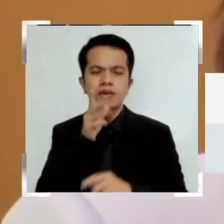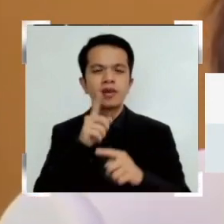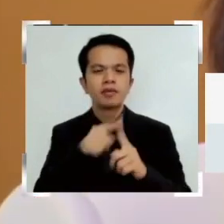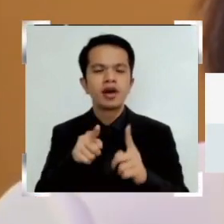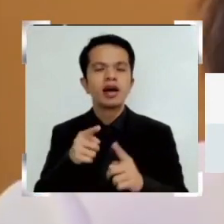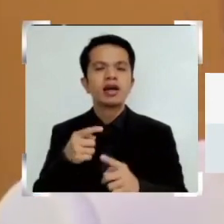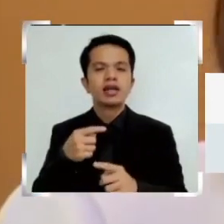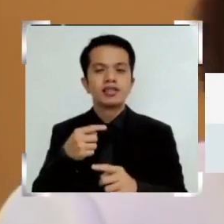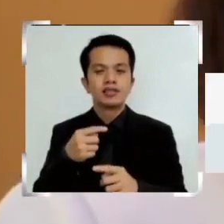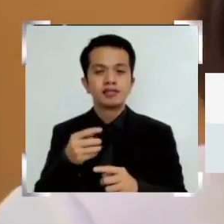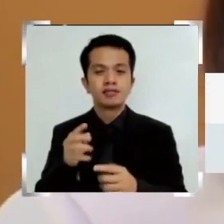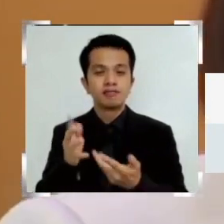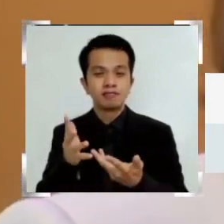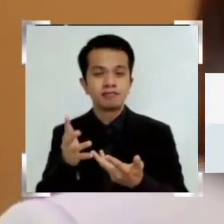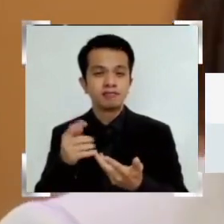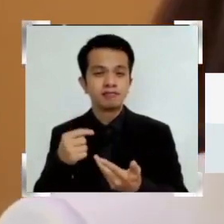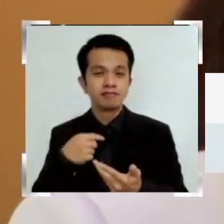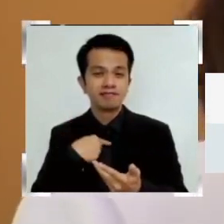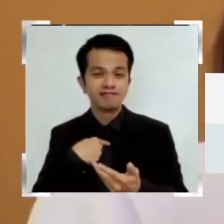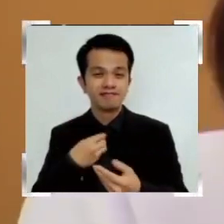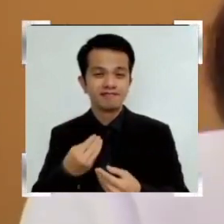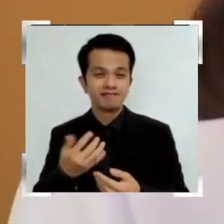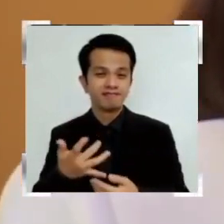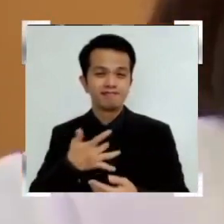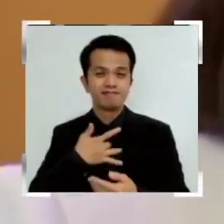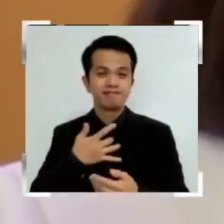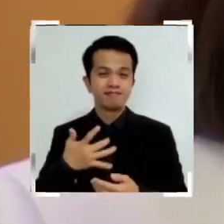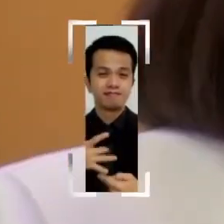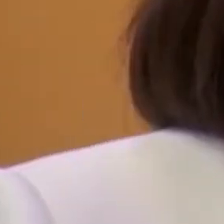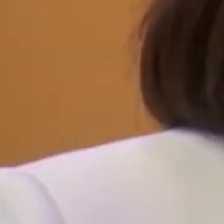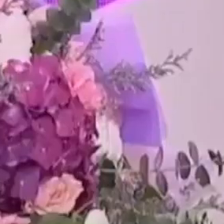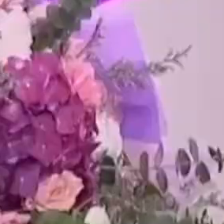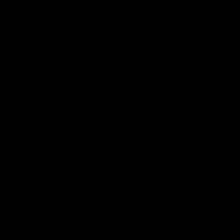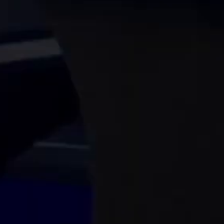angels made me feel, good enough for me.